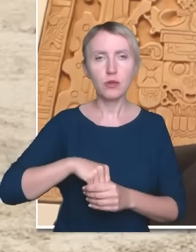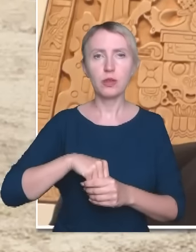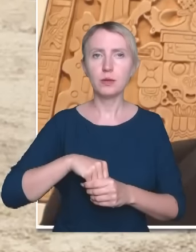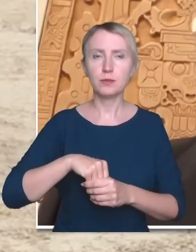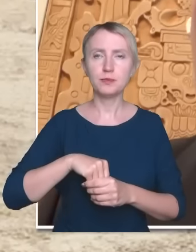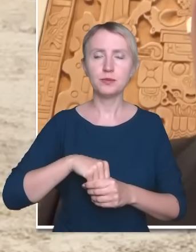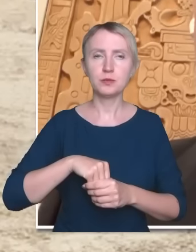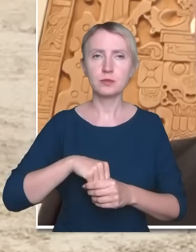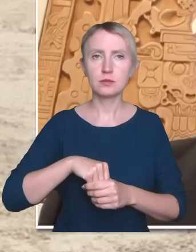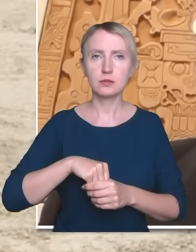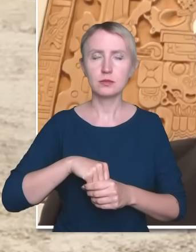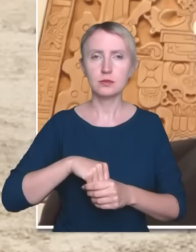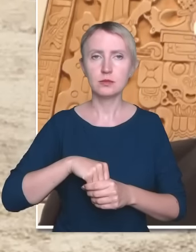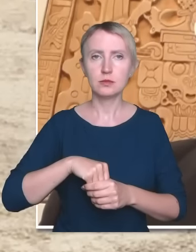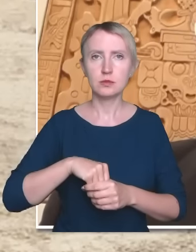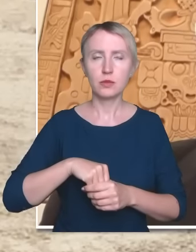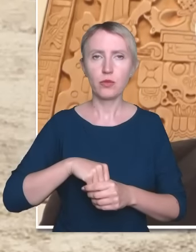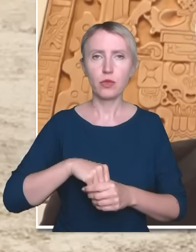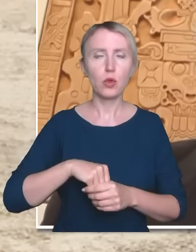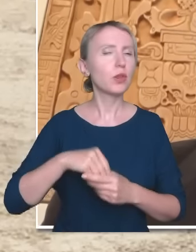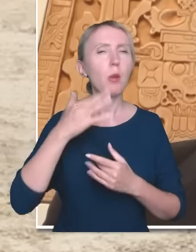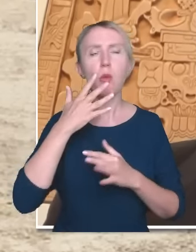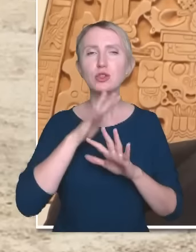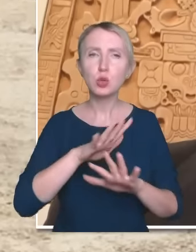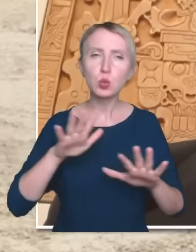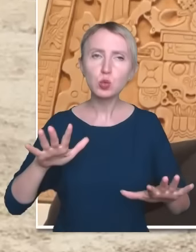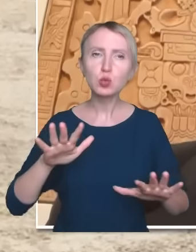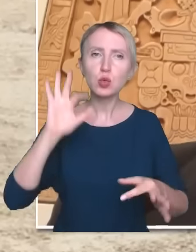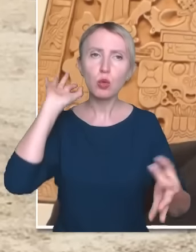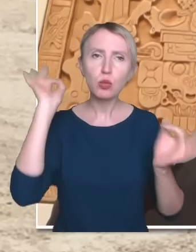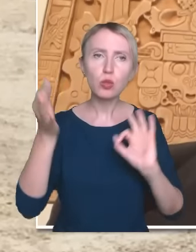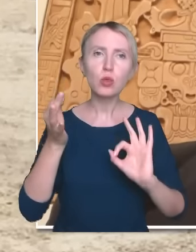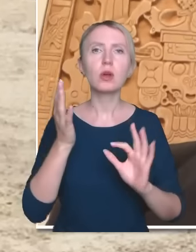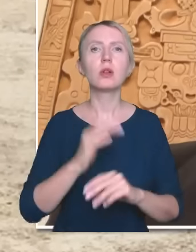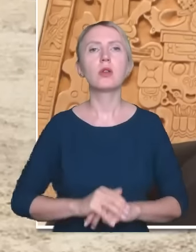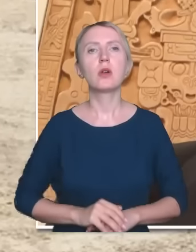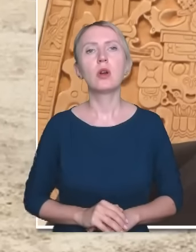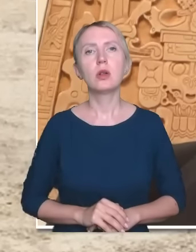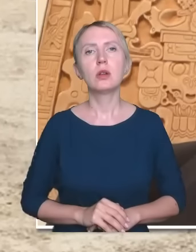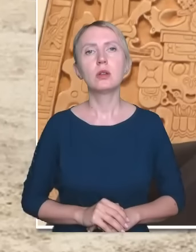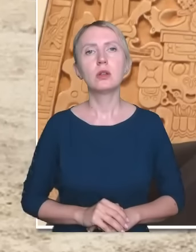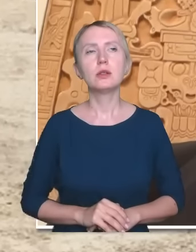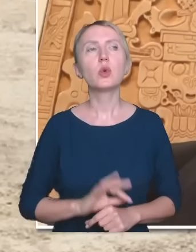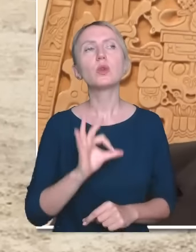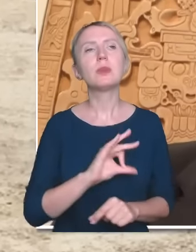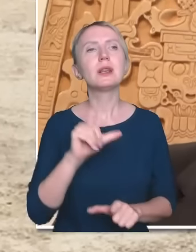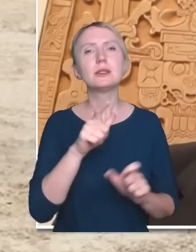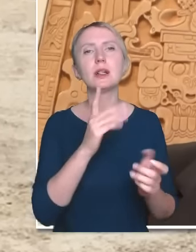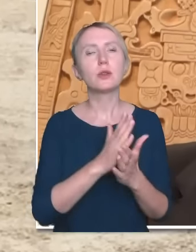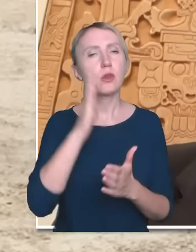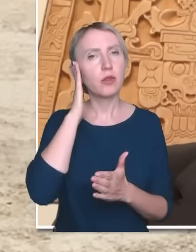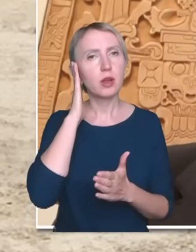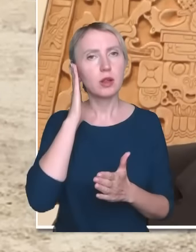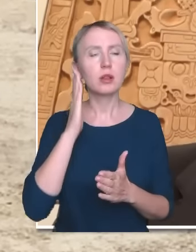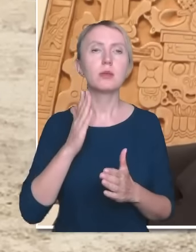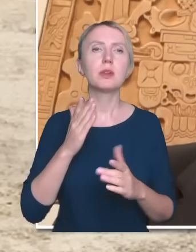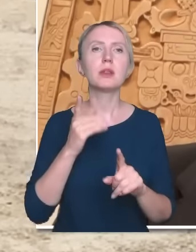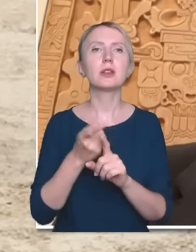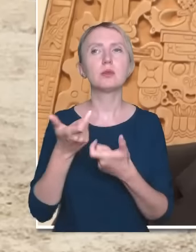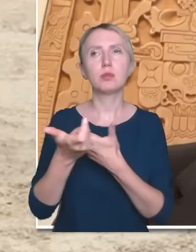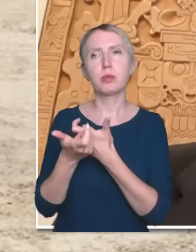czym nie mówi się za dużo w przestrzeni publicznej poza branżą i specjalistami, ładunkami miątającymi.